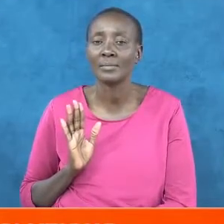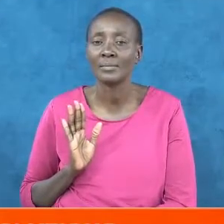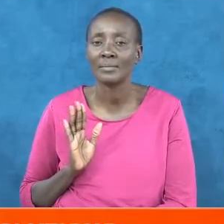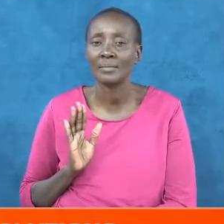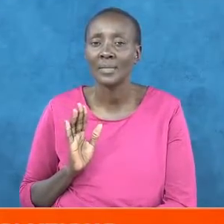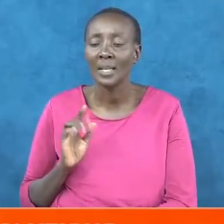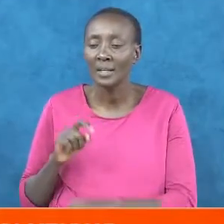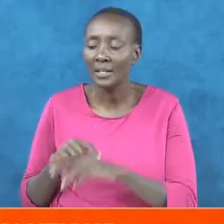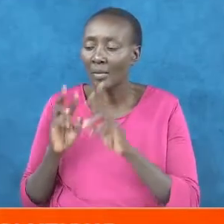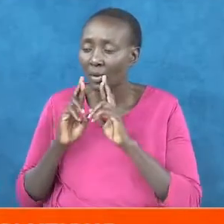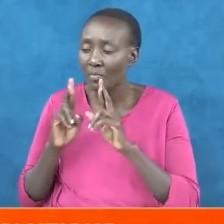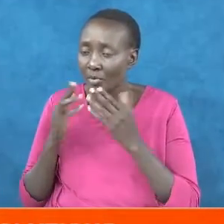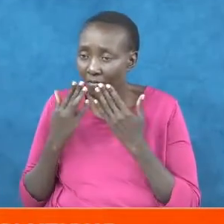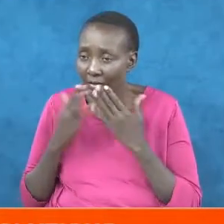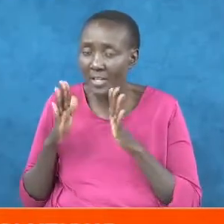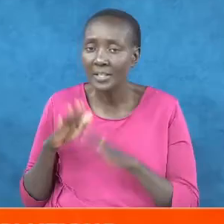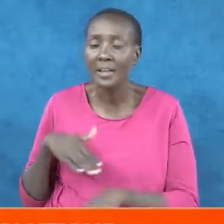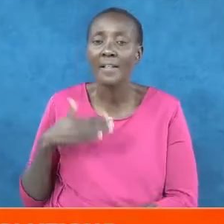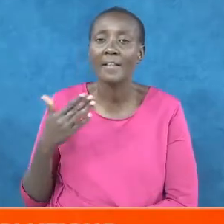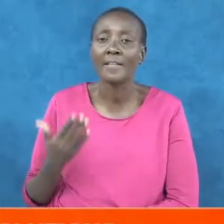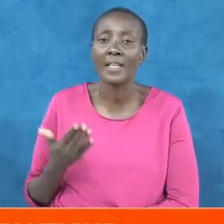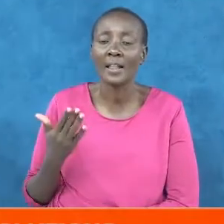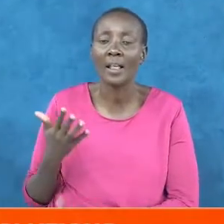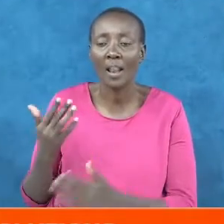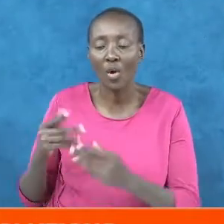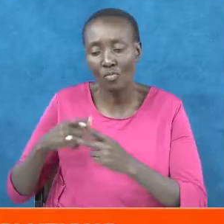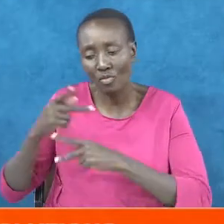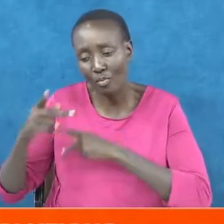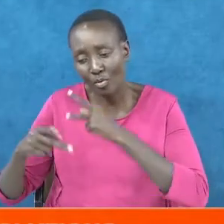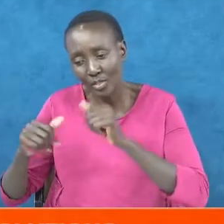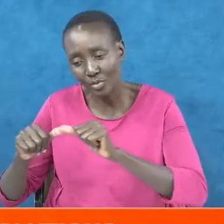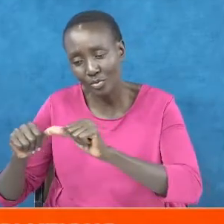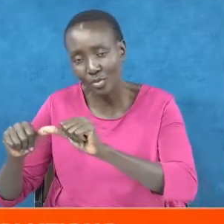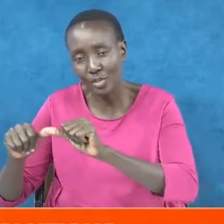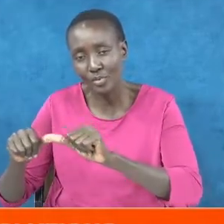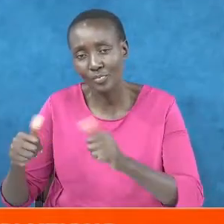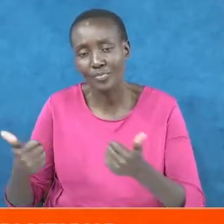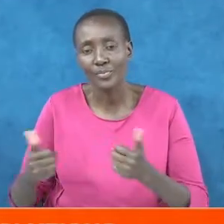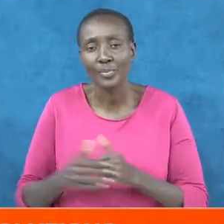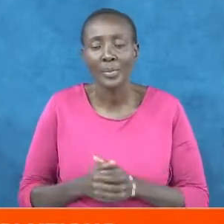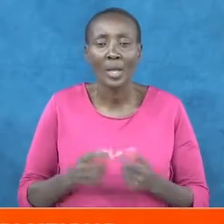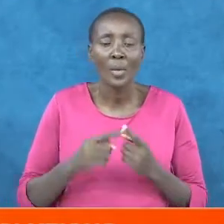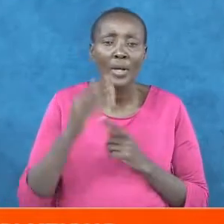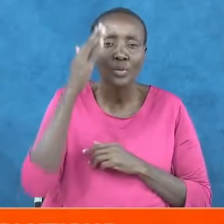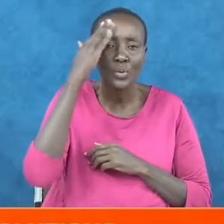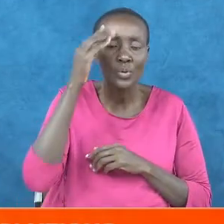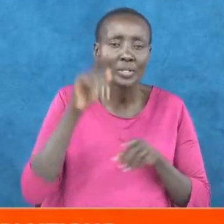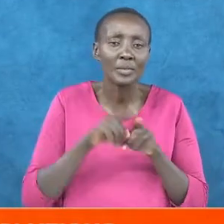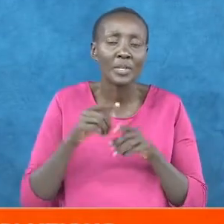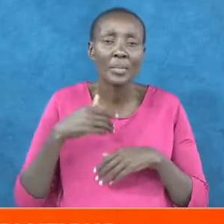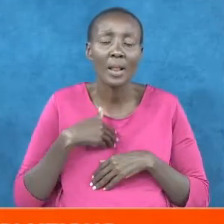Sasa nikireport ndio nianze process. Yeah. Na unajua kuna kitu